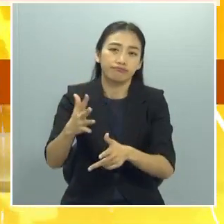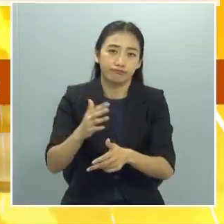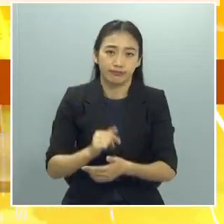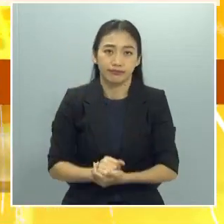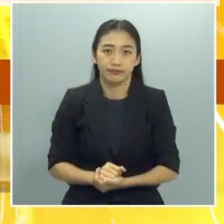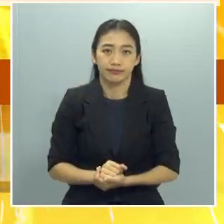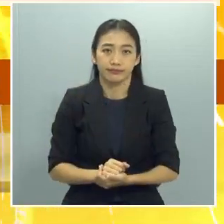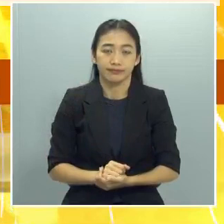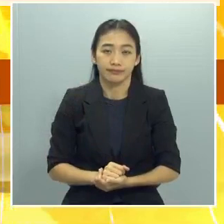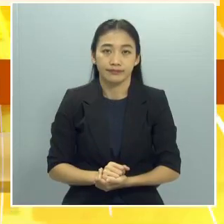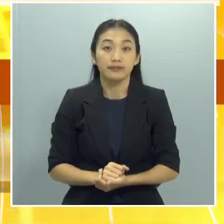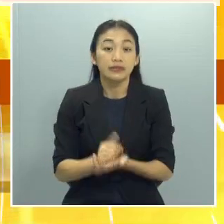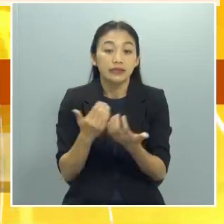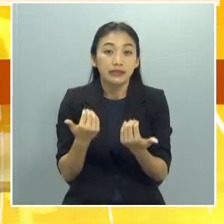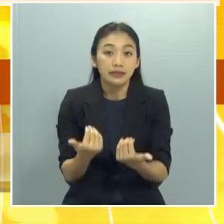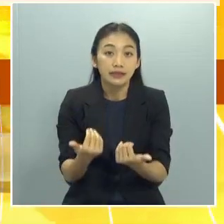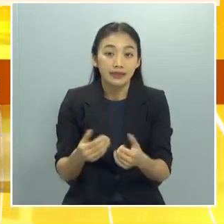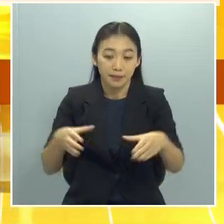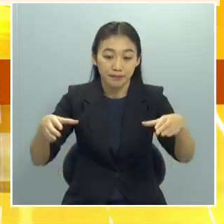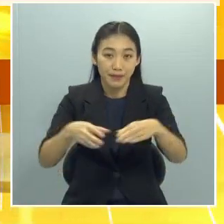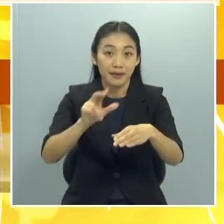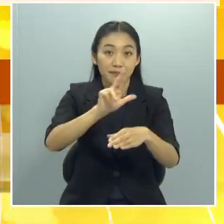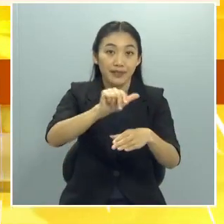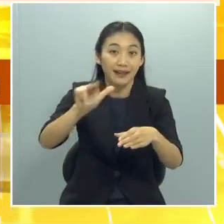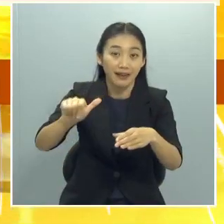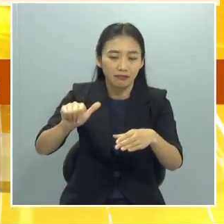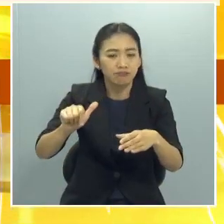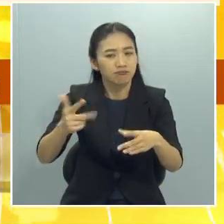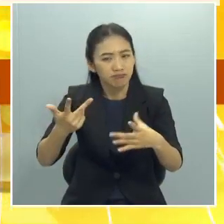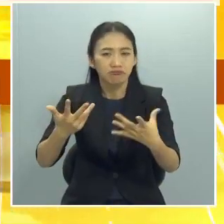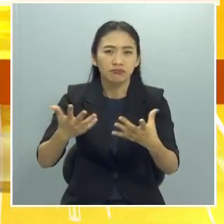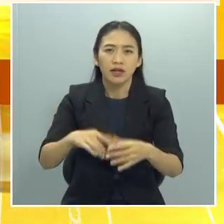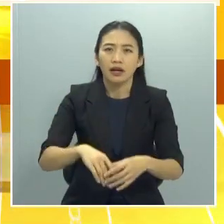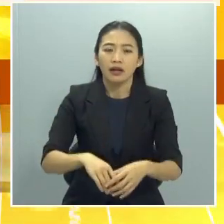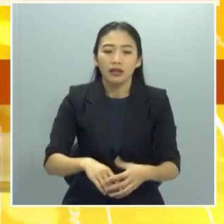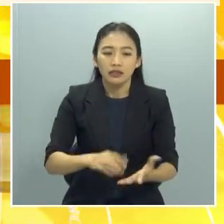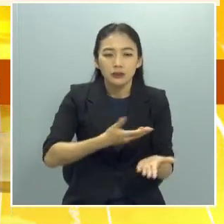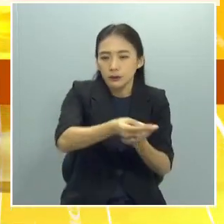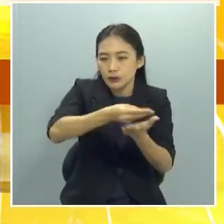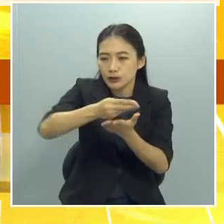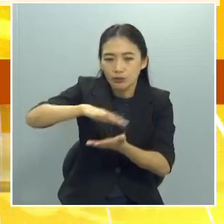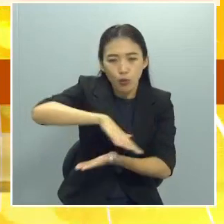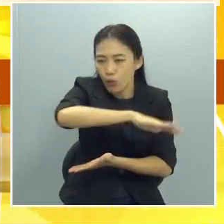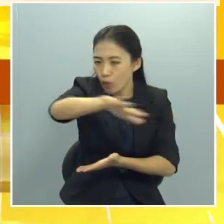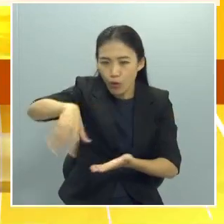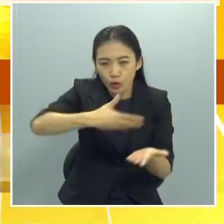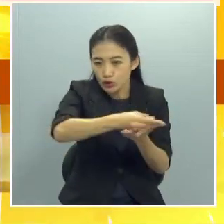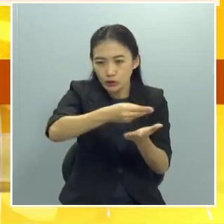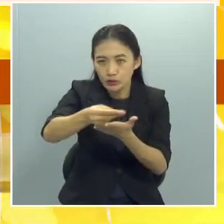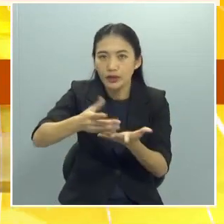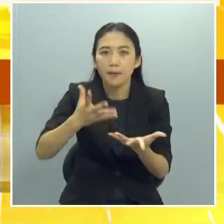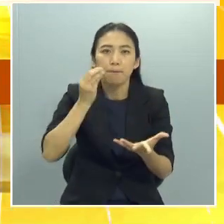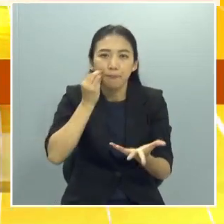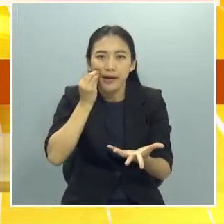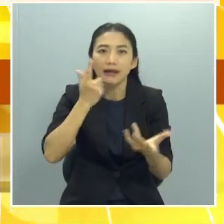บอกแกนนำพรรคเพื่อไทยรีบออกมาแก้ตัวว่าการกว้านซื้อจากหลายโครงการไม่ใช่ซื้อจากเครือชินวัตรเจ้าเดียวเพราะเครือ